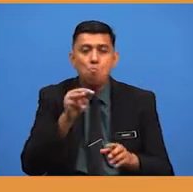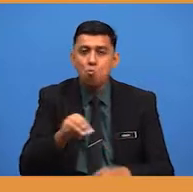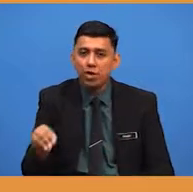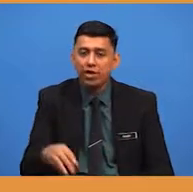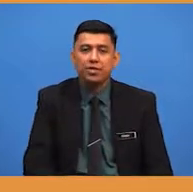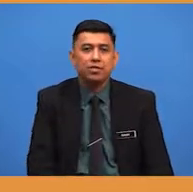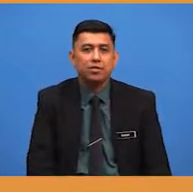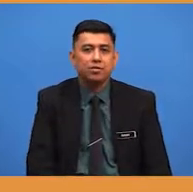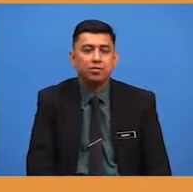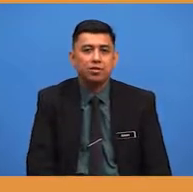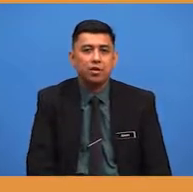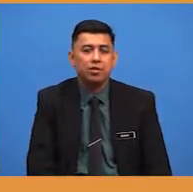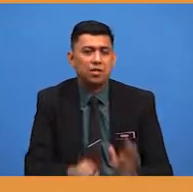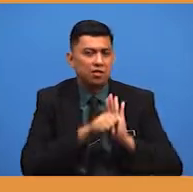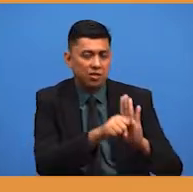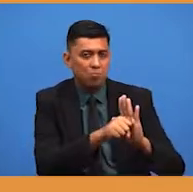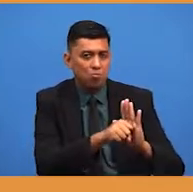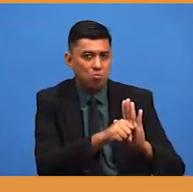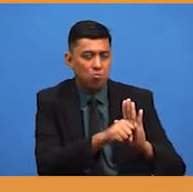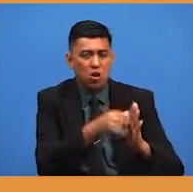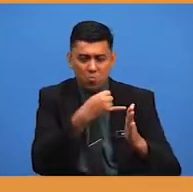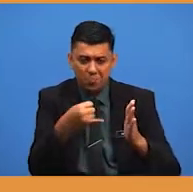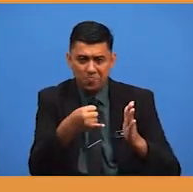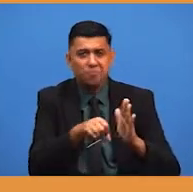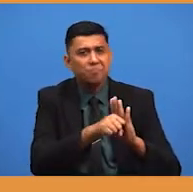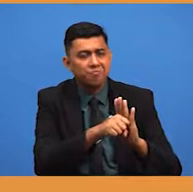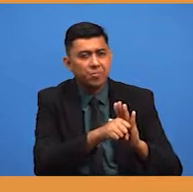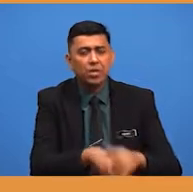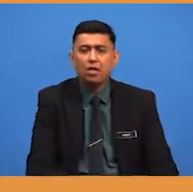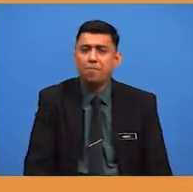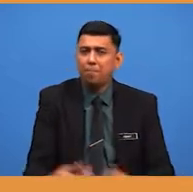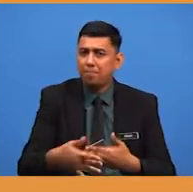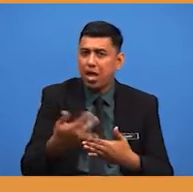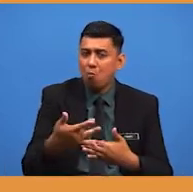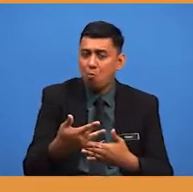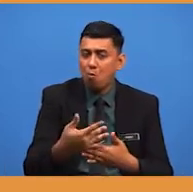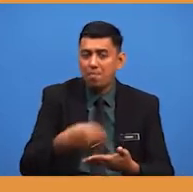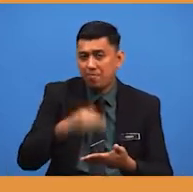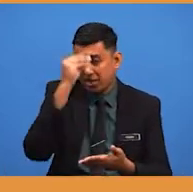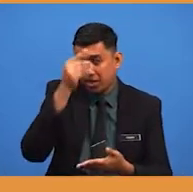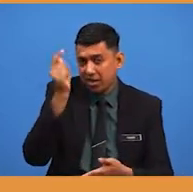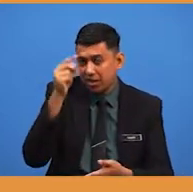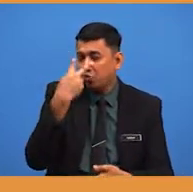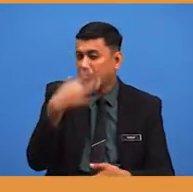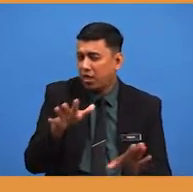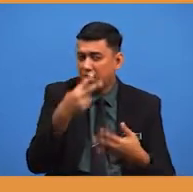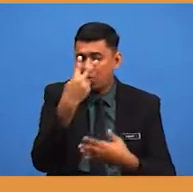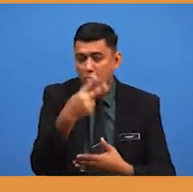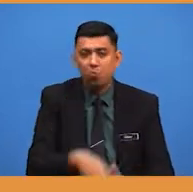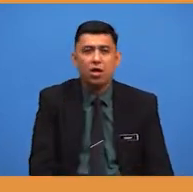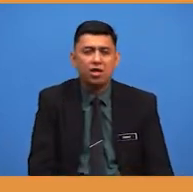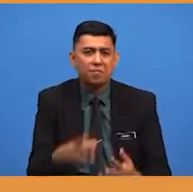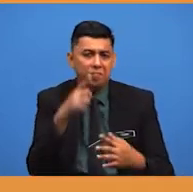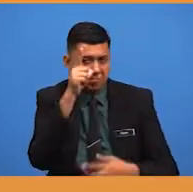dilukis menggunakan simbol yang telah cikgu nyatakan pada awal pembelajaran tadi. Lihat